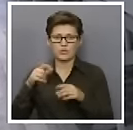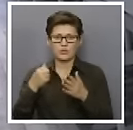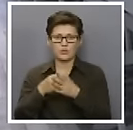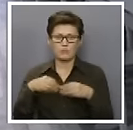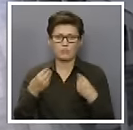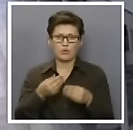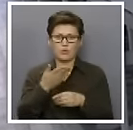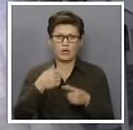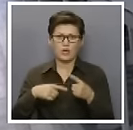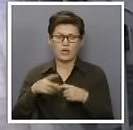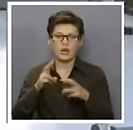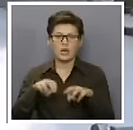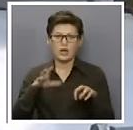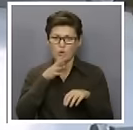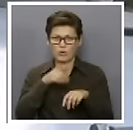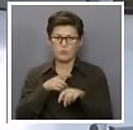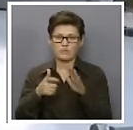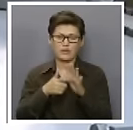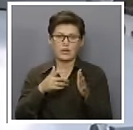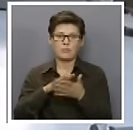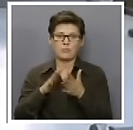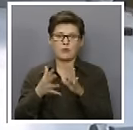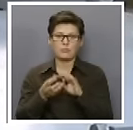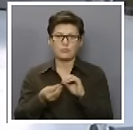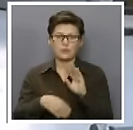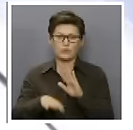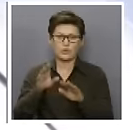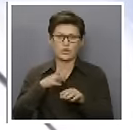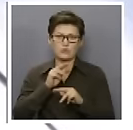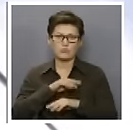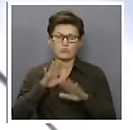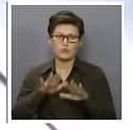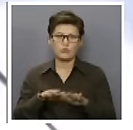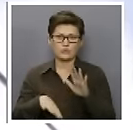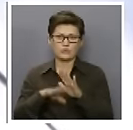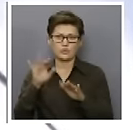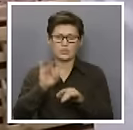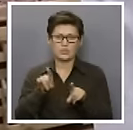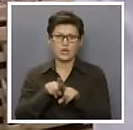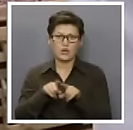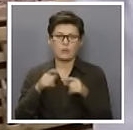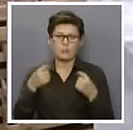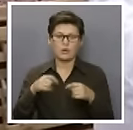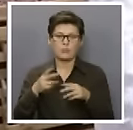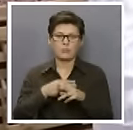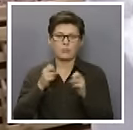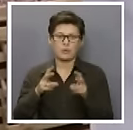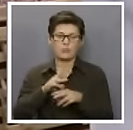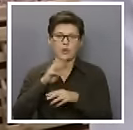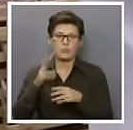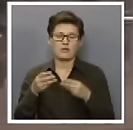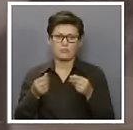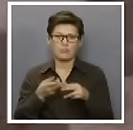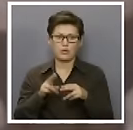беріледі. Оны қайтаруға қарастырылған мерзім инвестициялық климатты жақсартып, жұмыс орындарын ұлғайтуға және сауда-саттық қауіпсіздігін қамтамасыз етуге